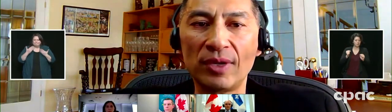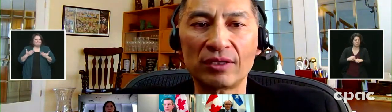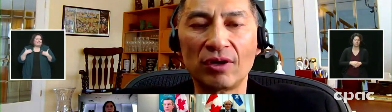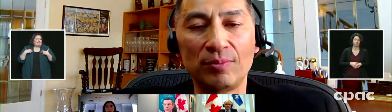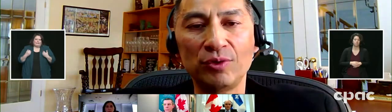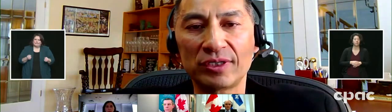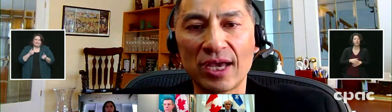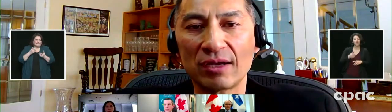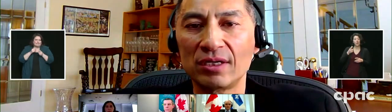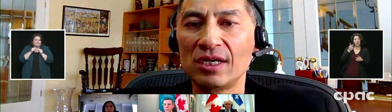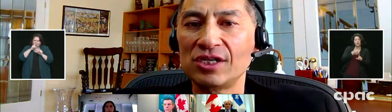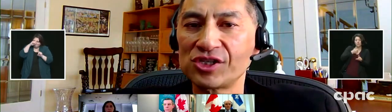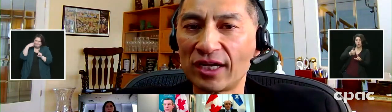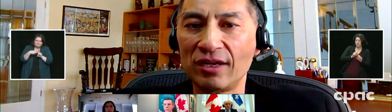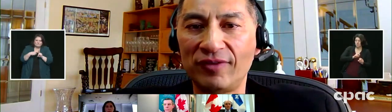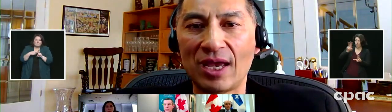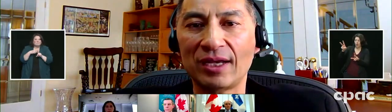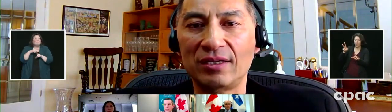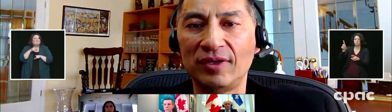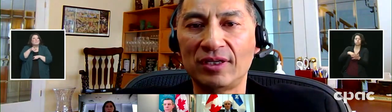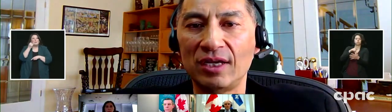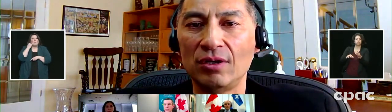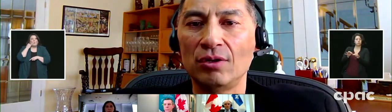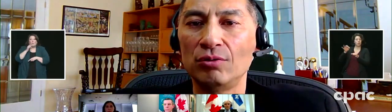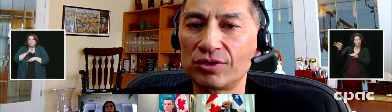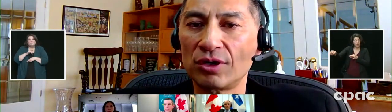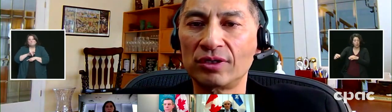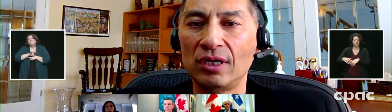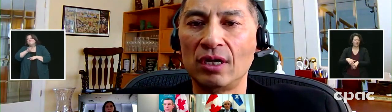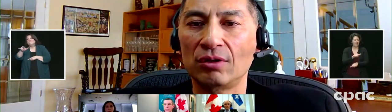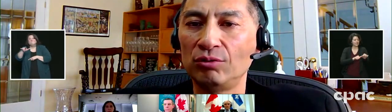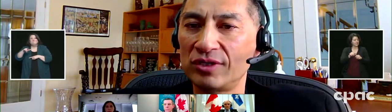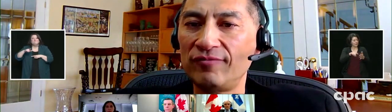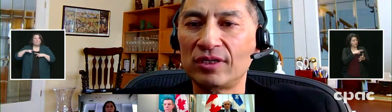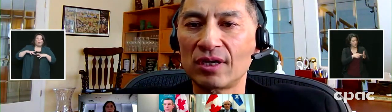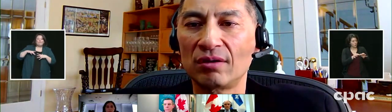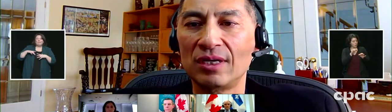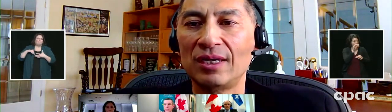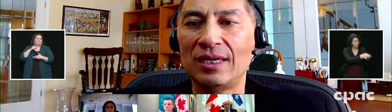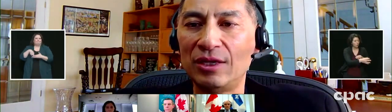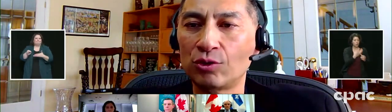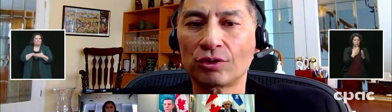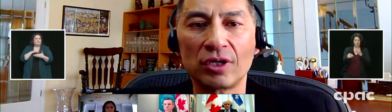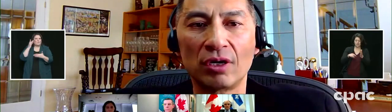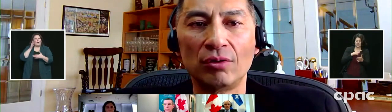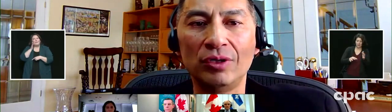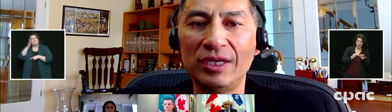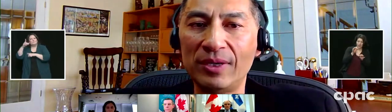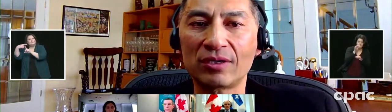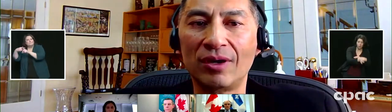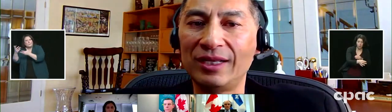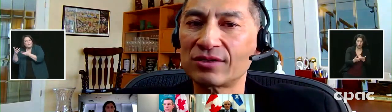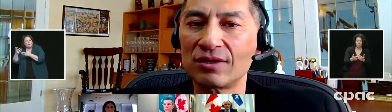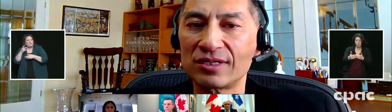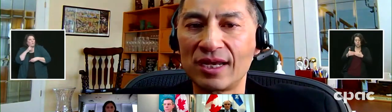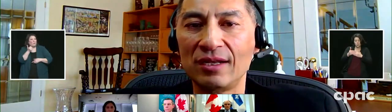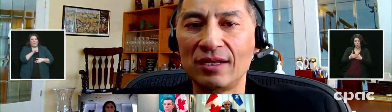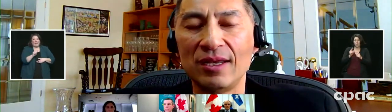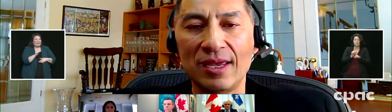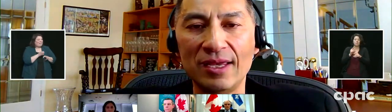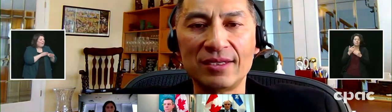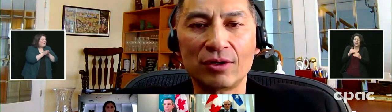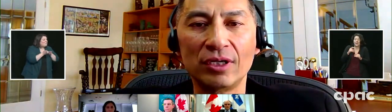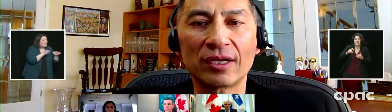nous remettons à plus tard, chaque activité ou sortie que nous évitons, écourtons ou limitons à